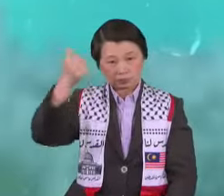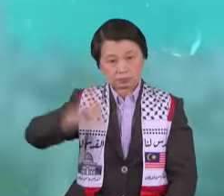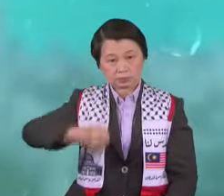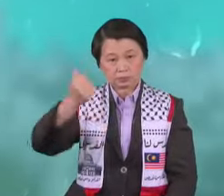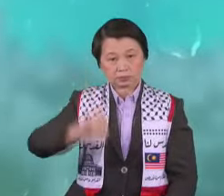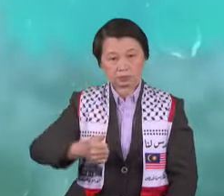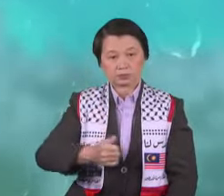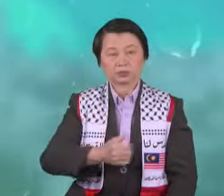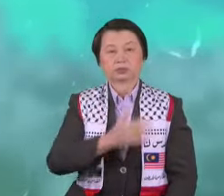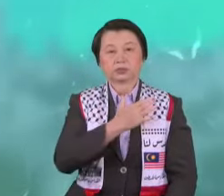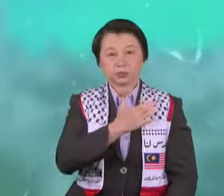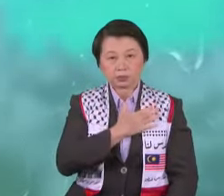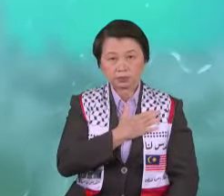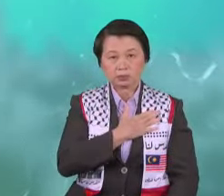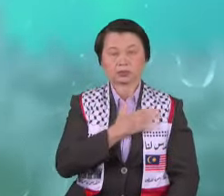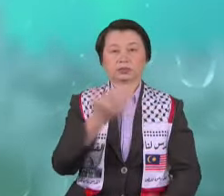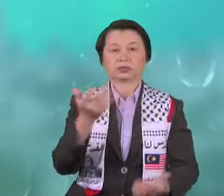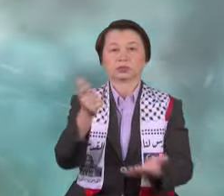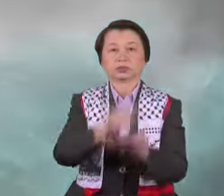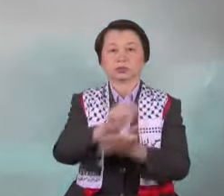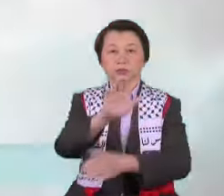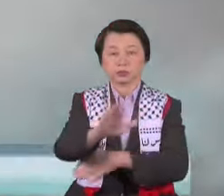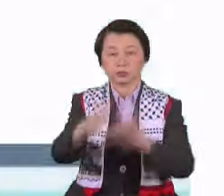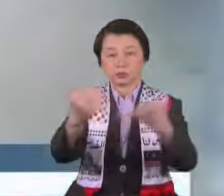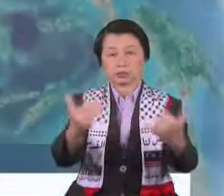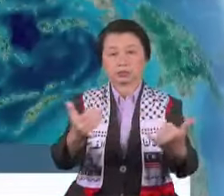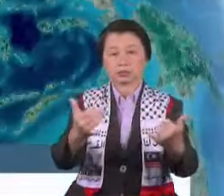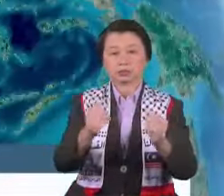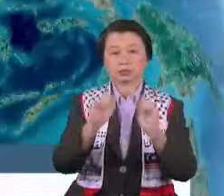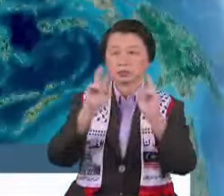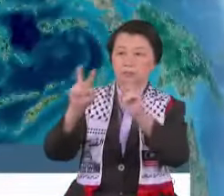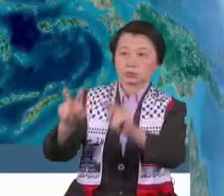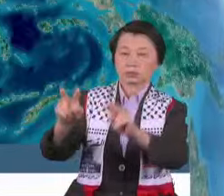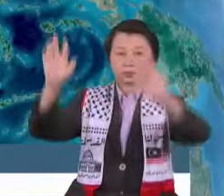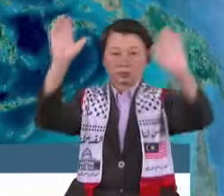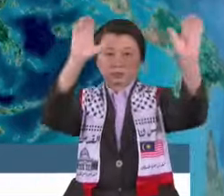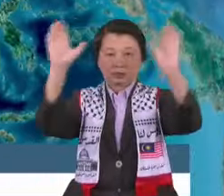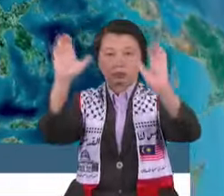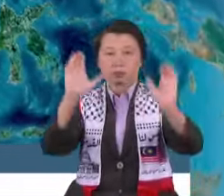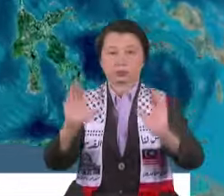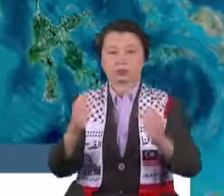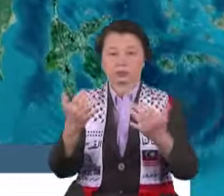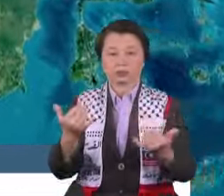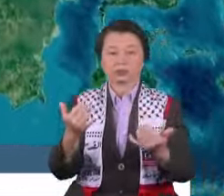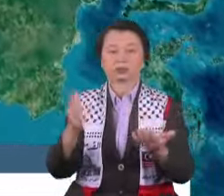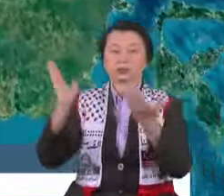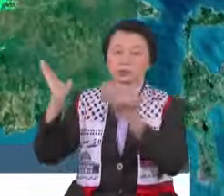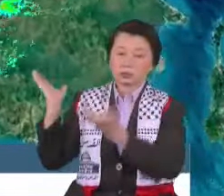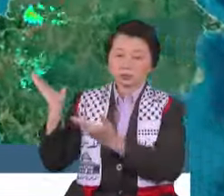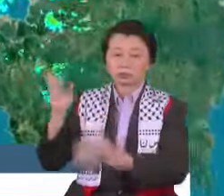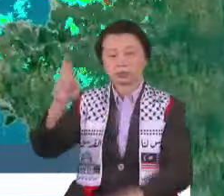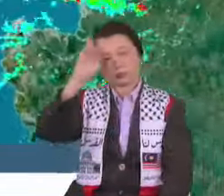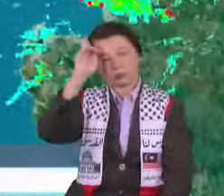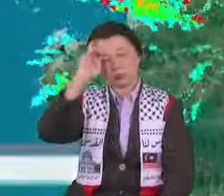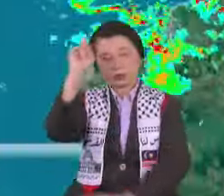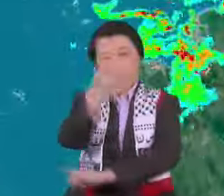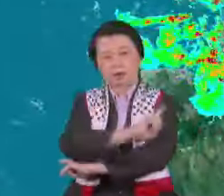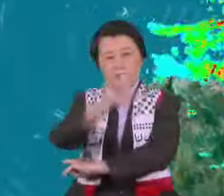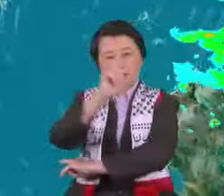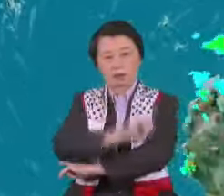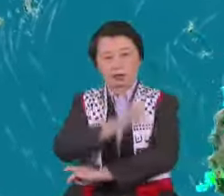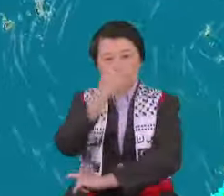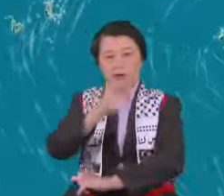Assalamualaikum dan salam sejahtera. Kita mulakan laporan pada petang ini dengan melihat keadaan cuaca semasa. Dan seperti juga hari-hari yang